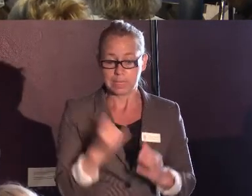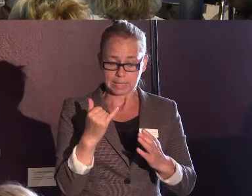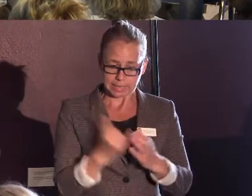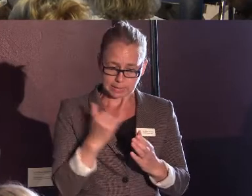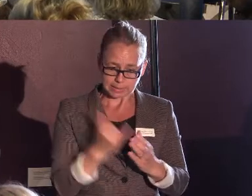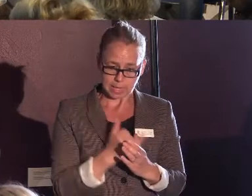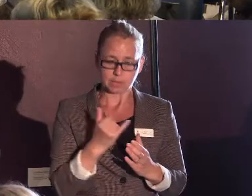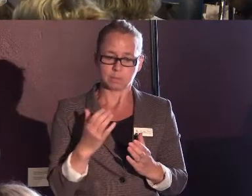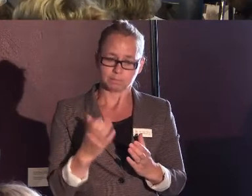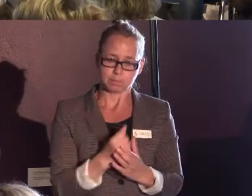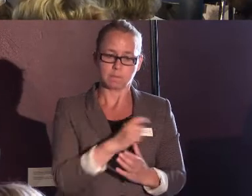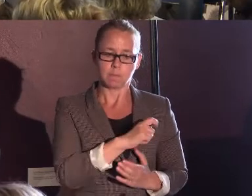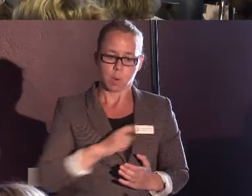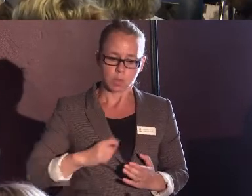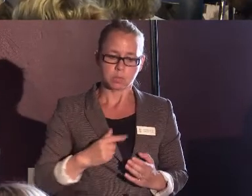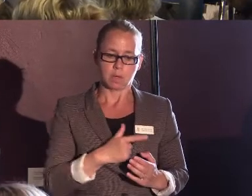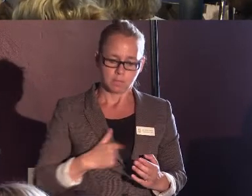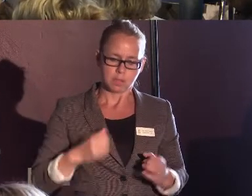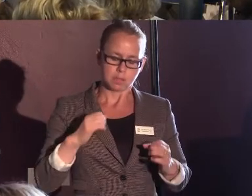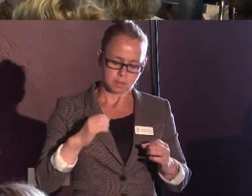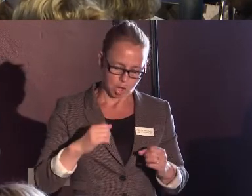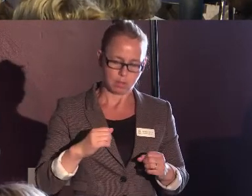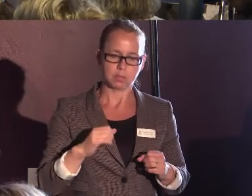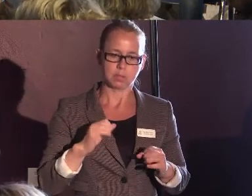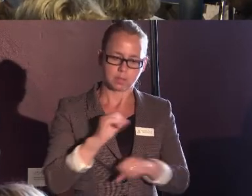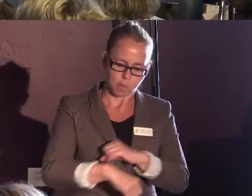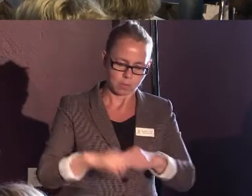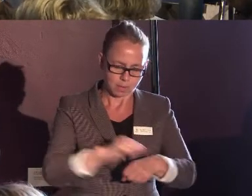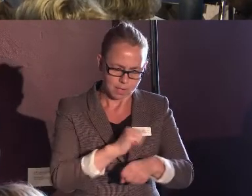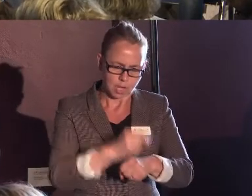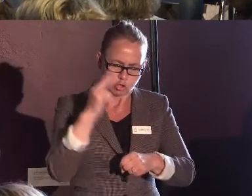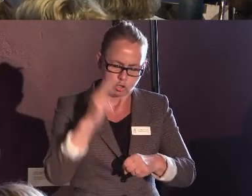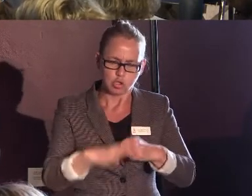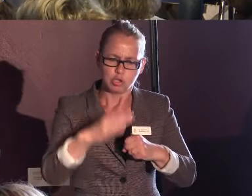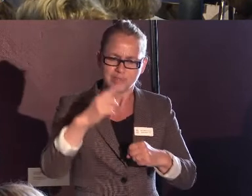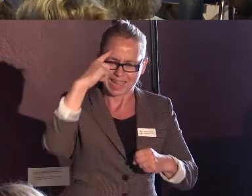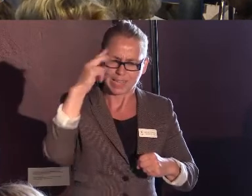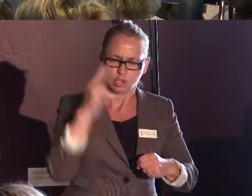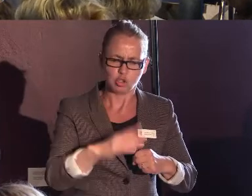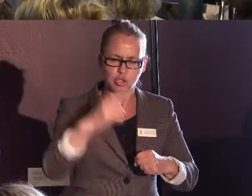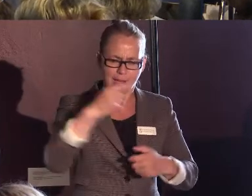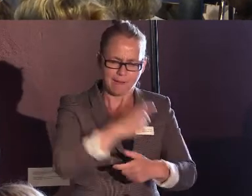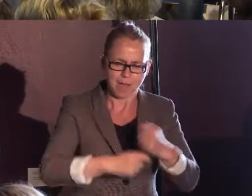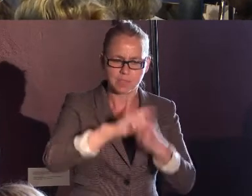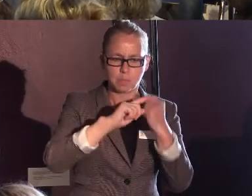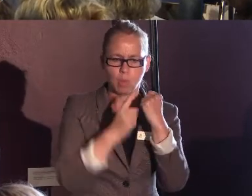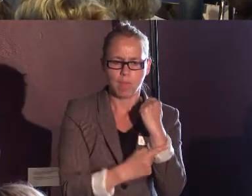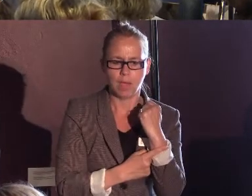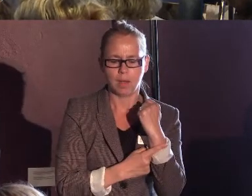Internt så har det här lett till att vi har behövt träna oss i att tänka nya affärsmodeller. Vi har